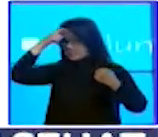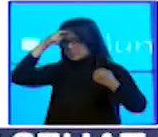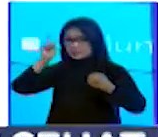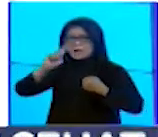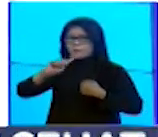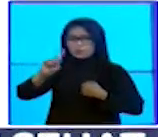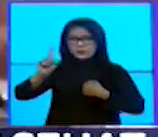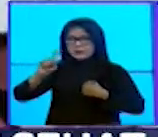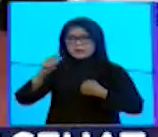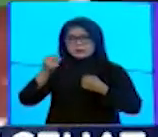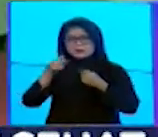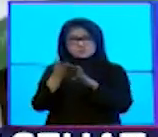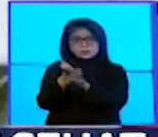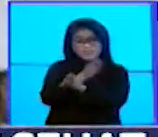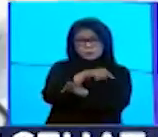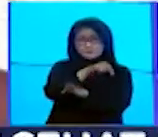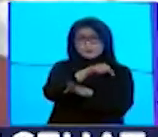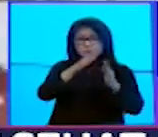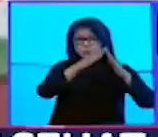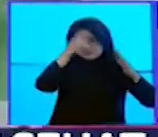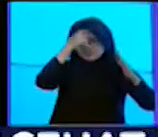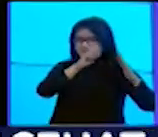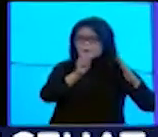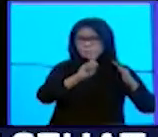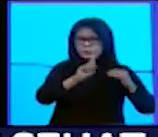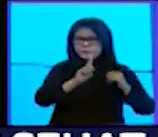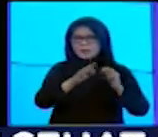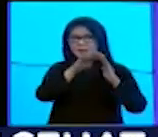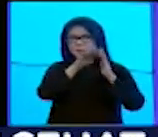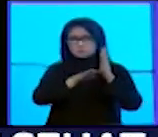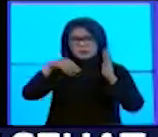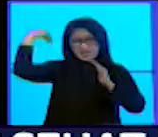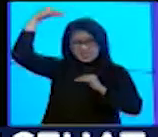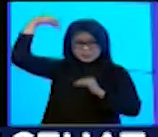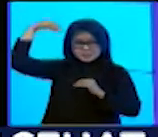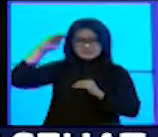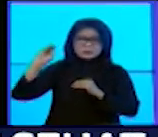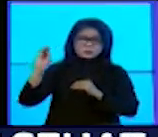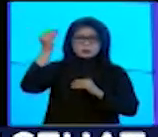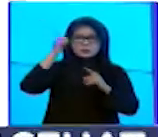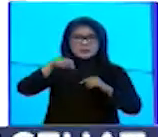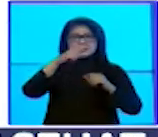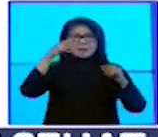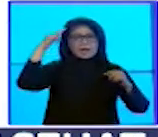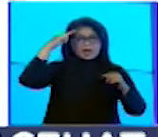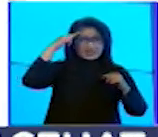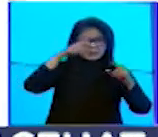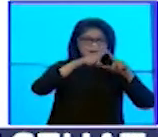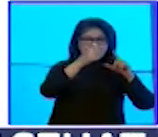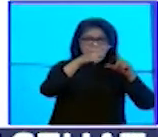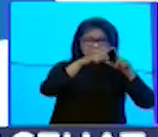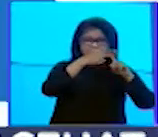bulan terakhir. Aturan pelaksanaan haji 2021 mulai dari Padang Arafah hingga Masjidil Haram. Jemaah